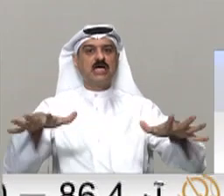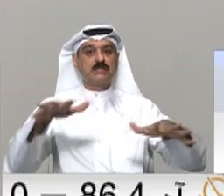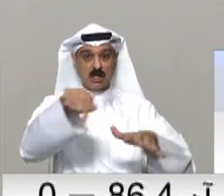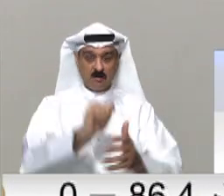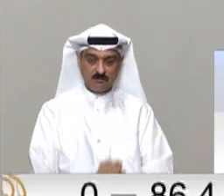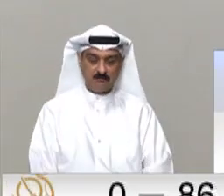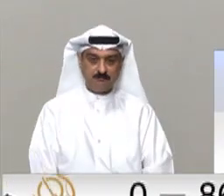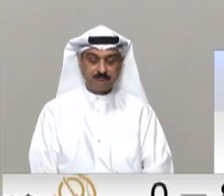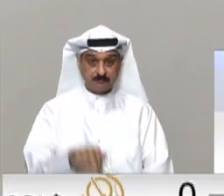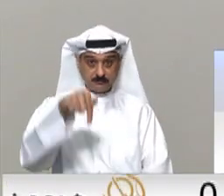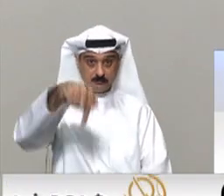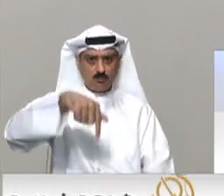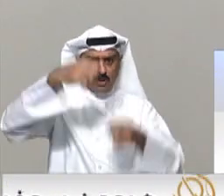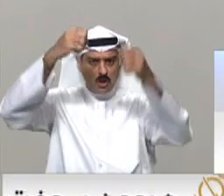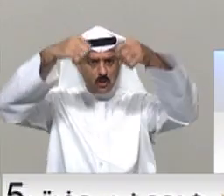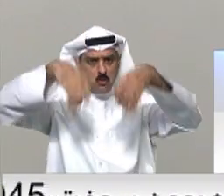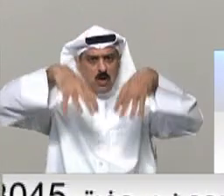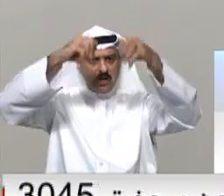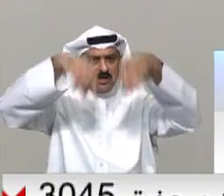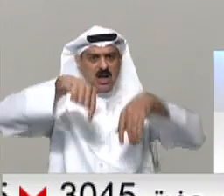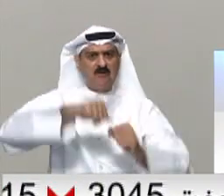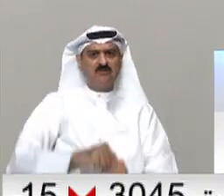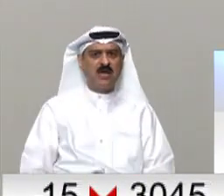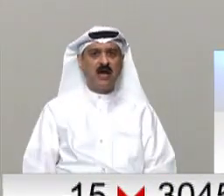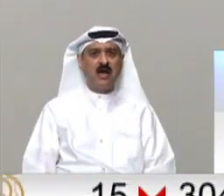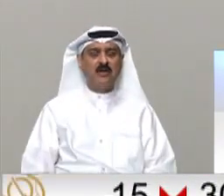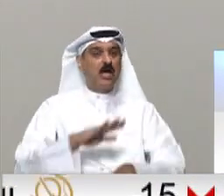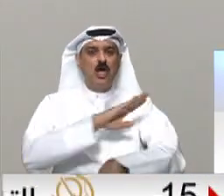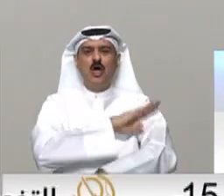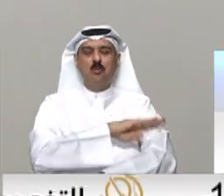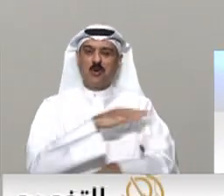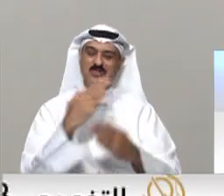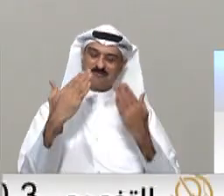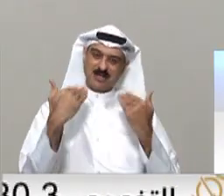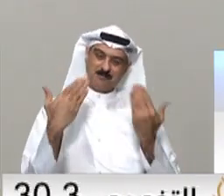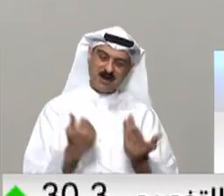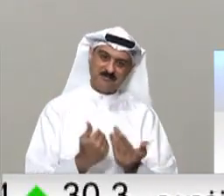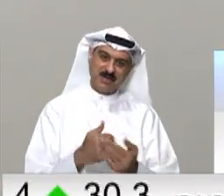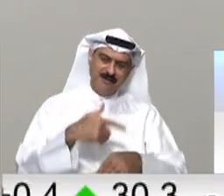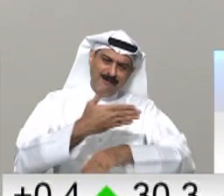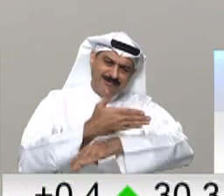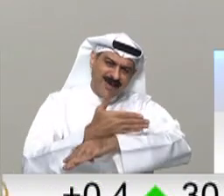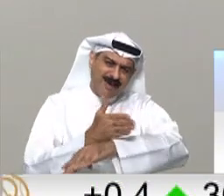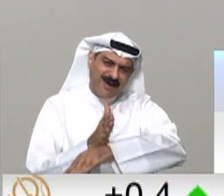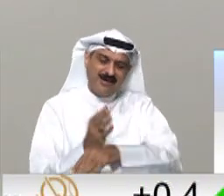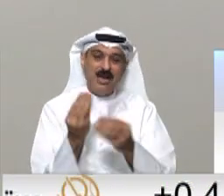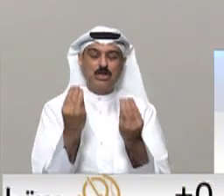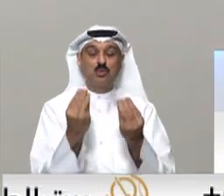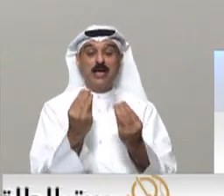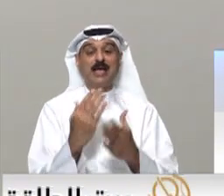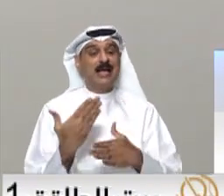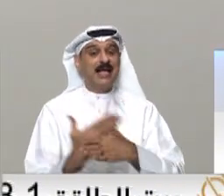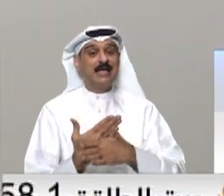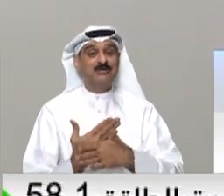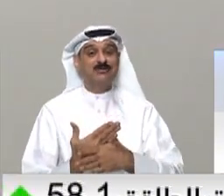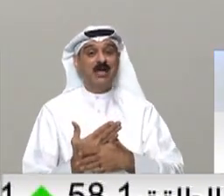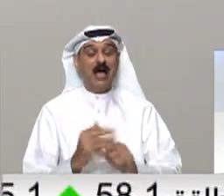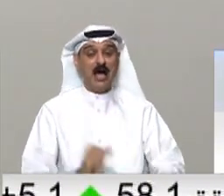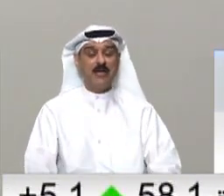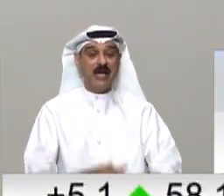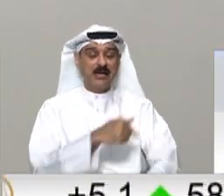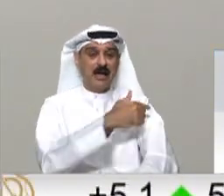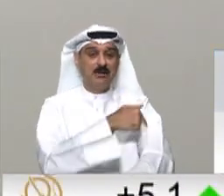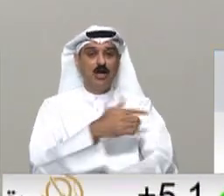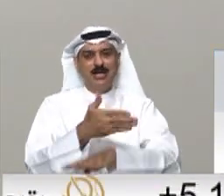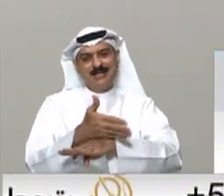الفترة التي هطلت فيها الأمطار كانت فترة خروج المواطنين، أيضا أخرنا هذا شوي عن بعض البلاغات، لكن خلال